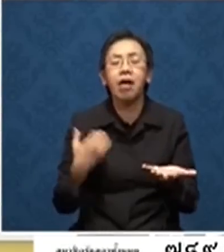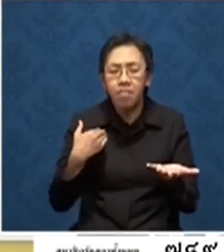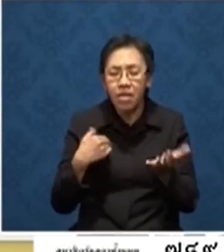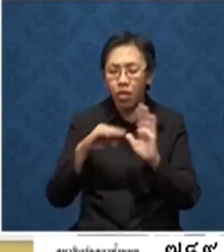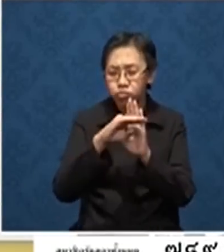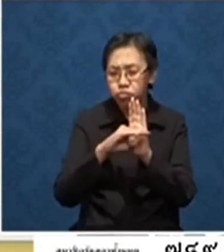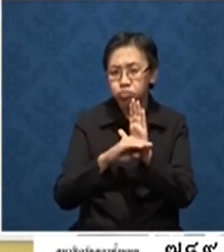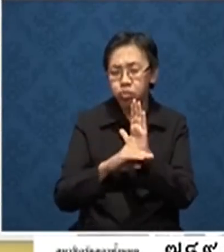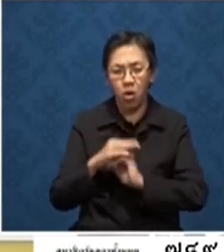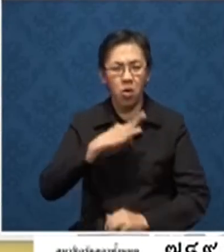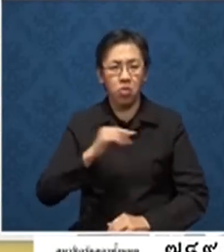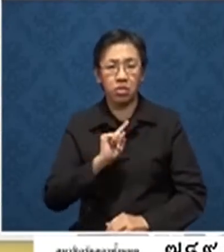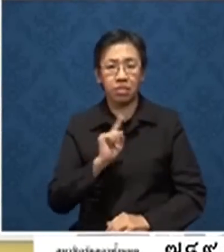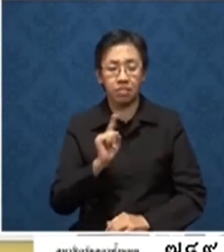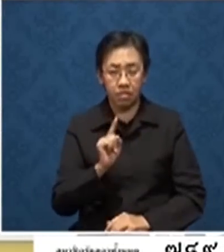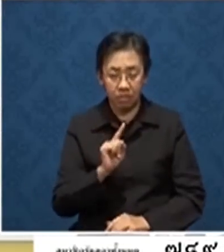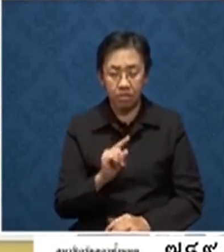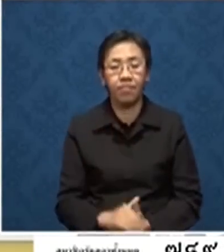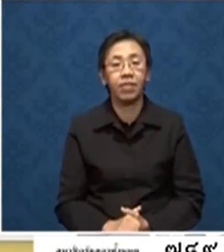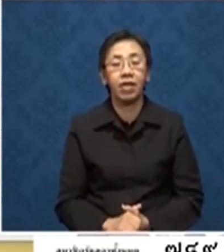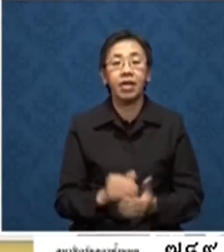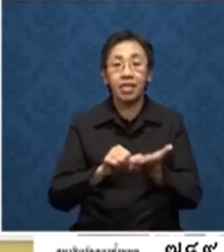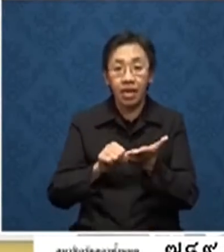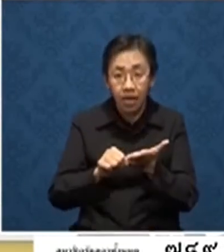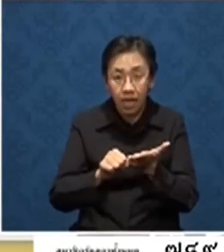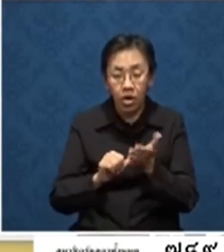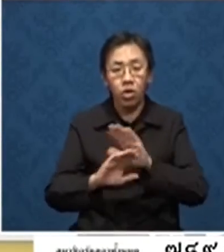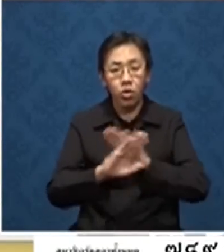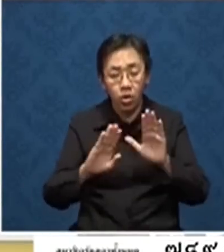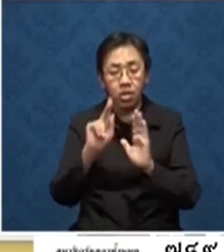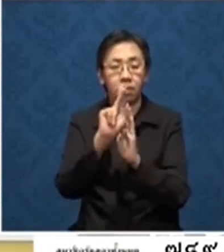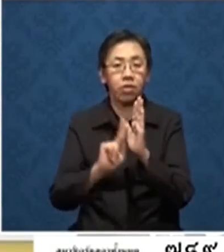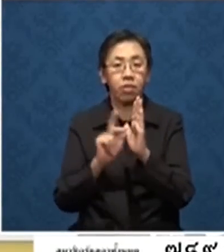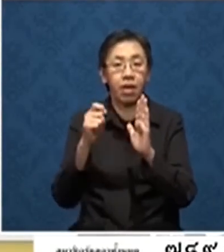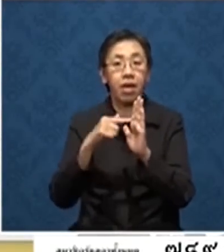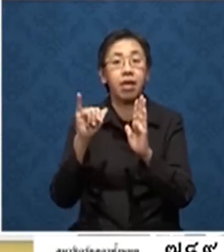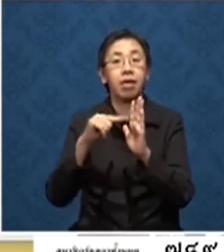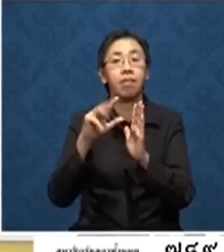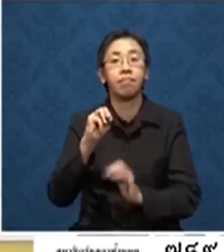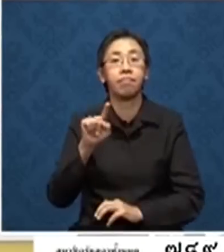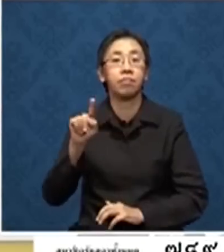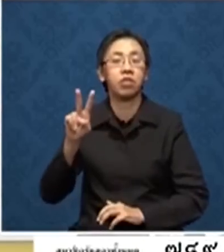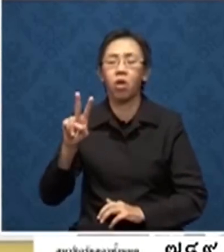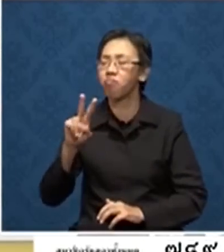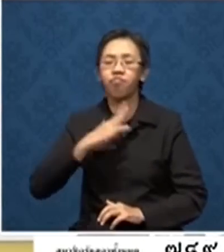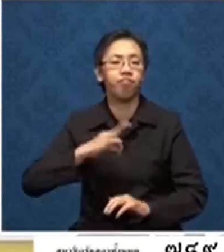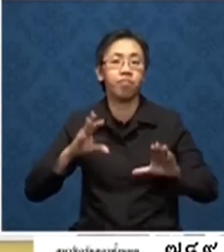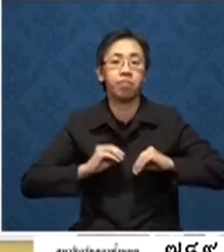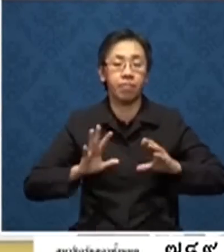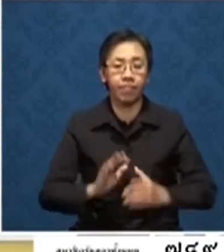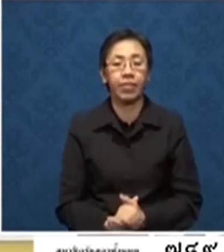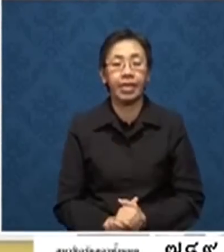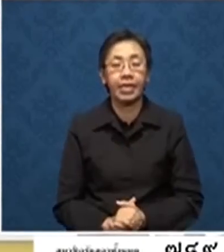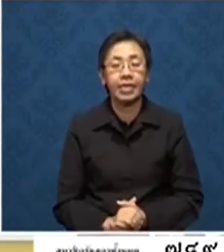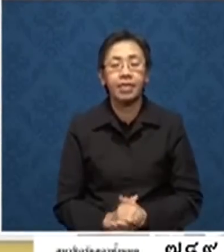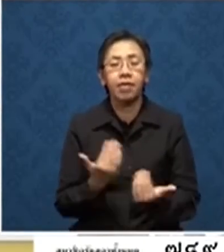ไม่เห็นด้วยกับการแก้ไขหรือยกเลิกประมวลกฎหมายอาญามาตรา 112เป็นเหตุให้การ